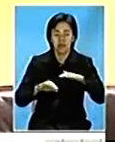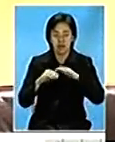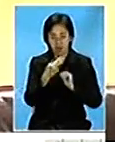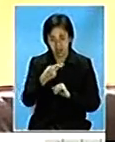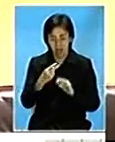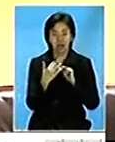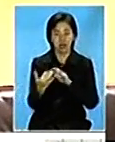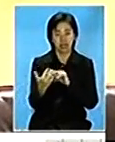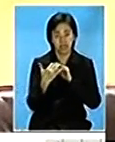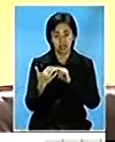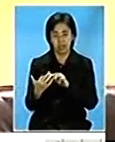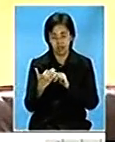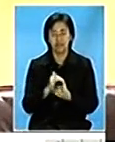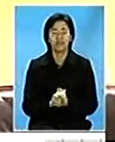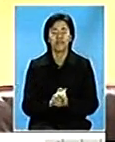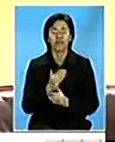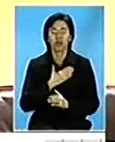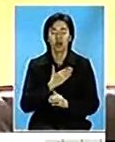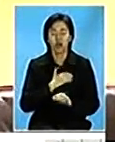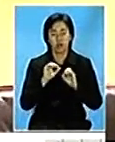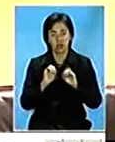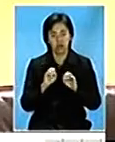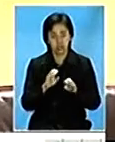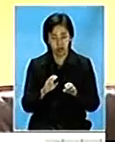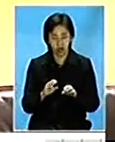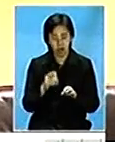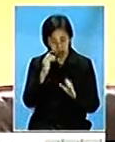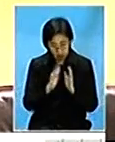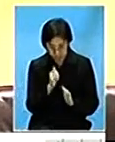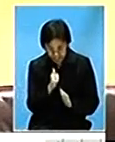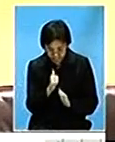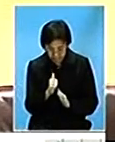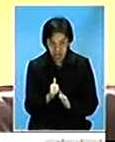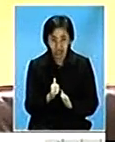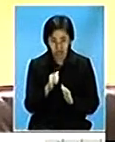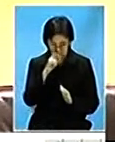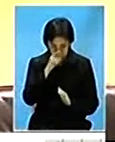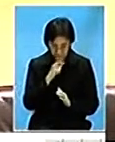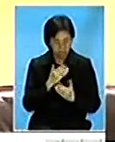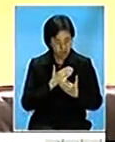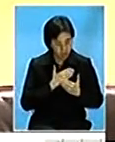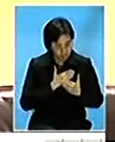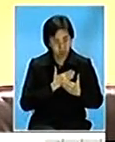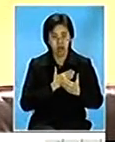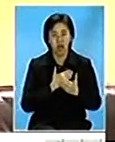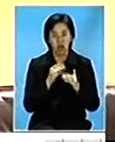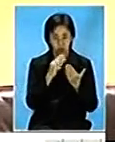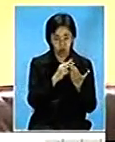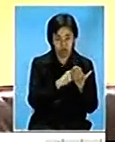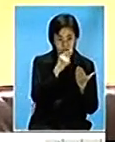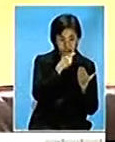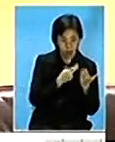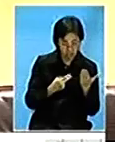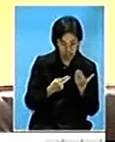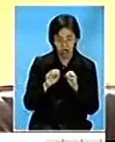ารตัวนี้ก็จะปลูกฝังคุณธรรมความสำนึกก็เป็นชาติไทยลงไปในหมวดวิชาด้วยน